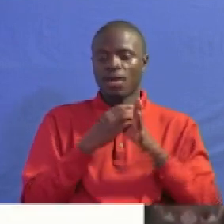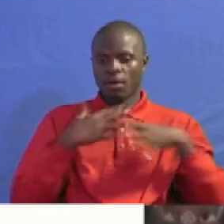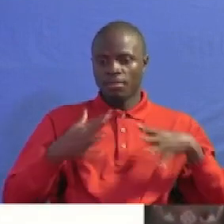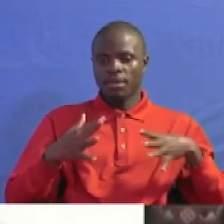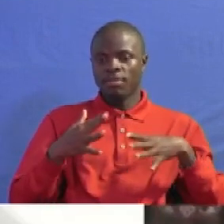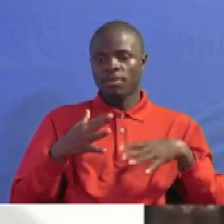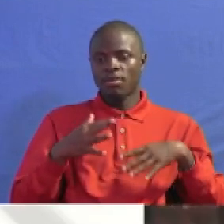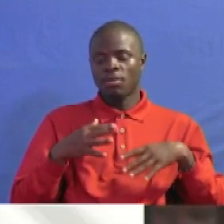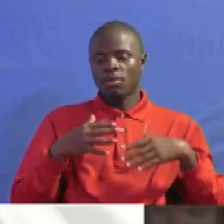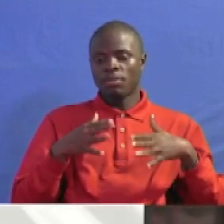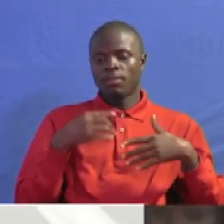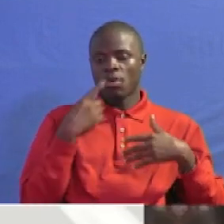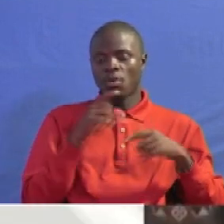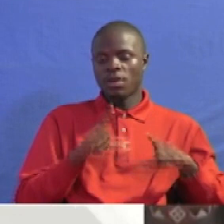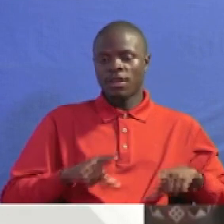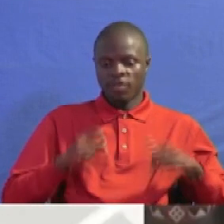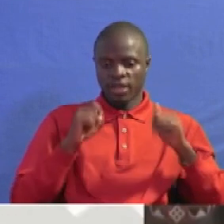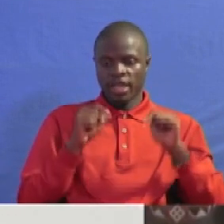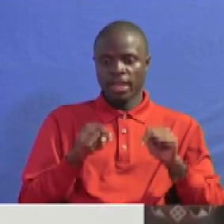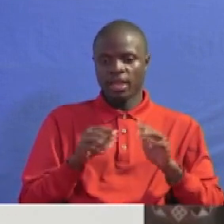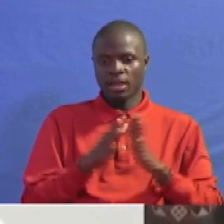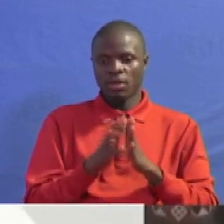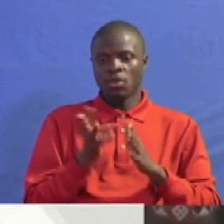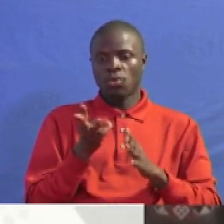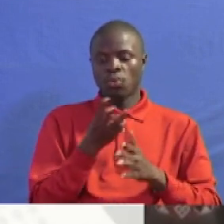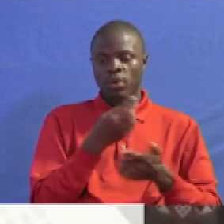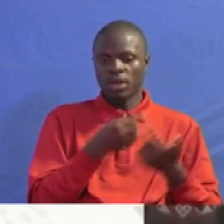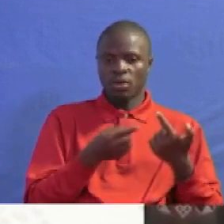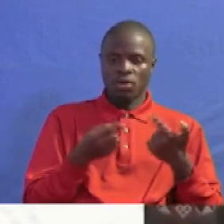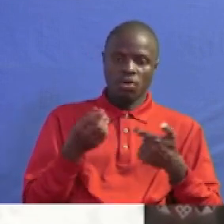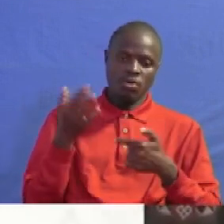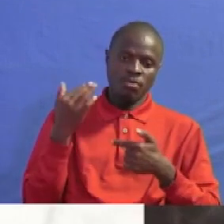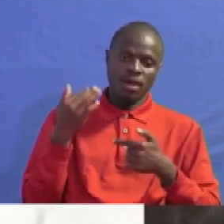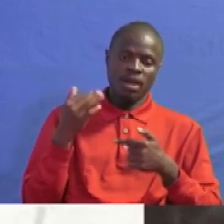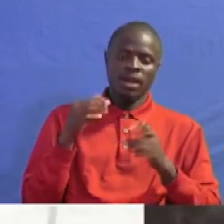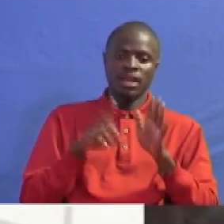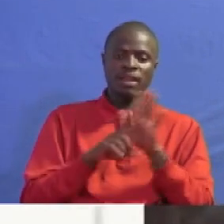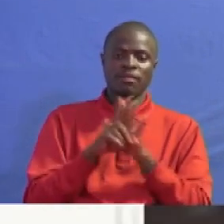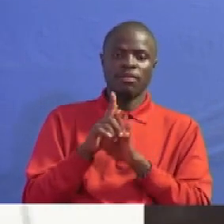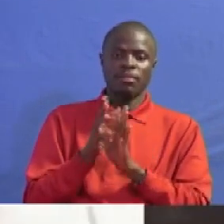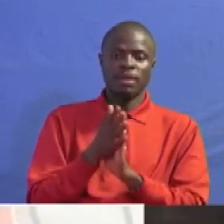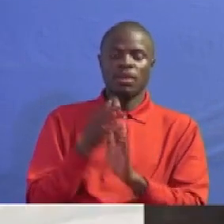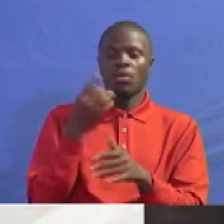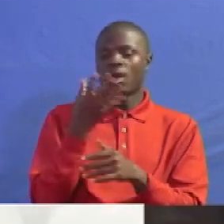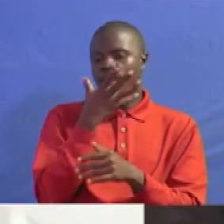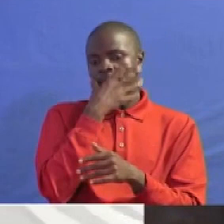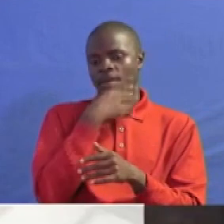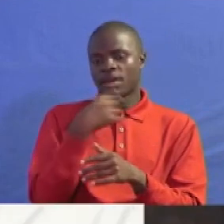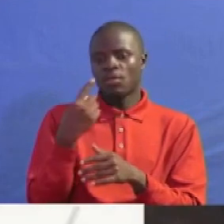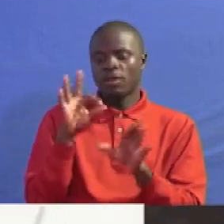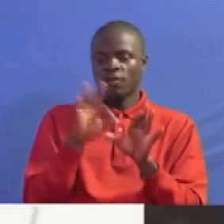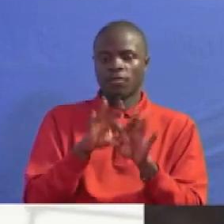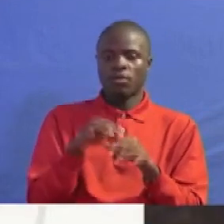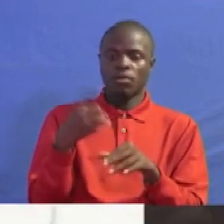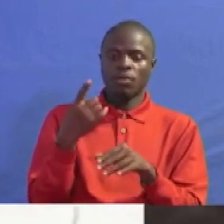wafugaji, wakaazi wa hapa kwetu Samburu, tutarudi chini kimaendeleo. Maneno ya one man, one